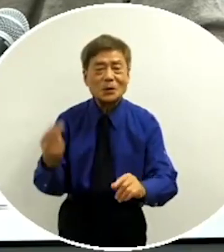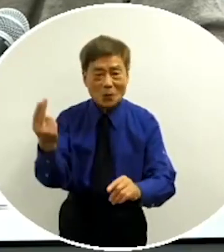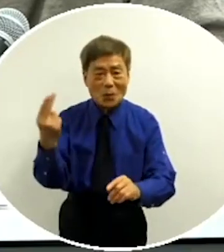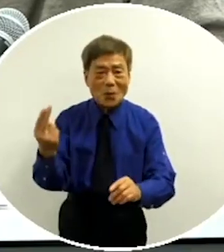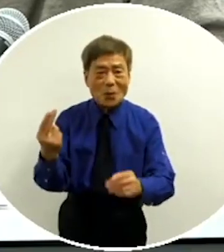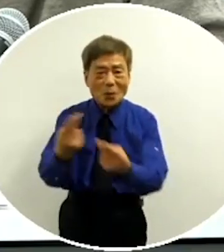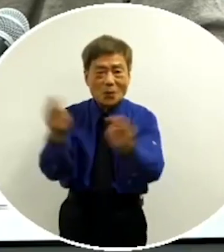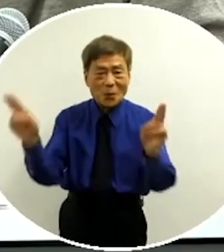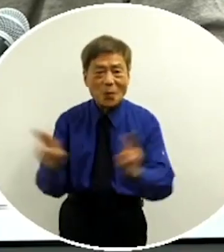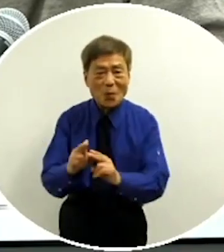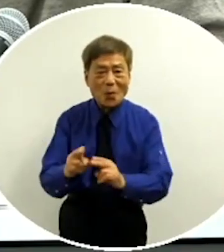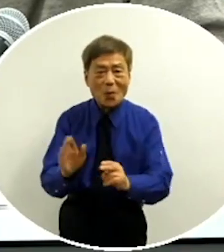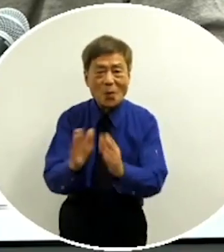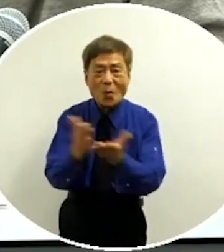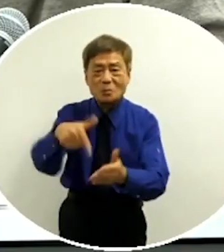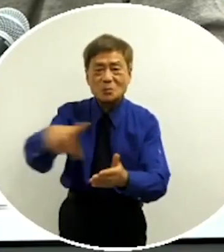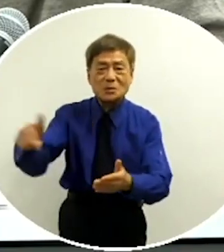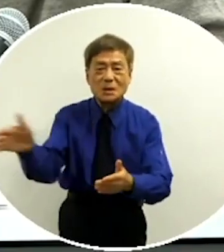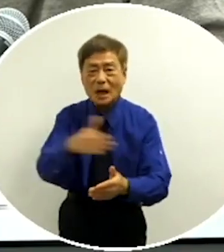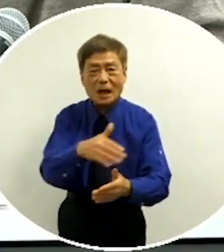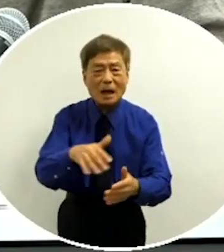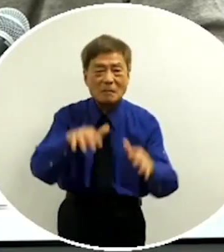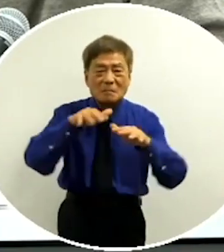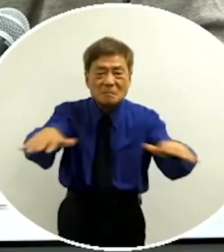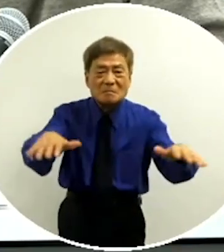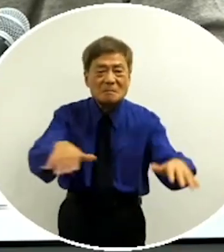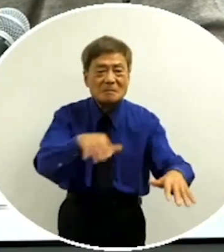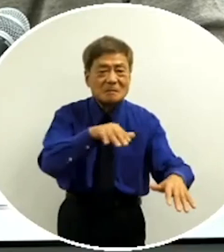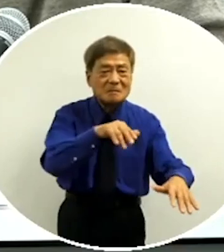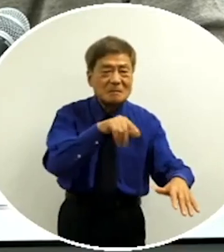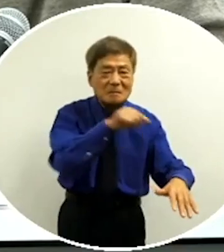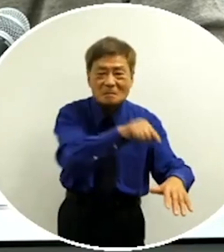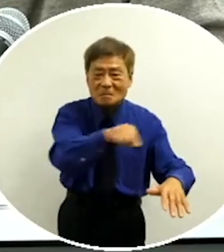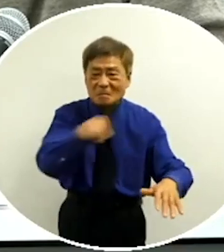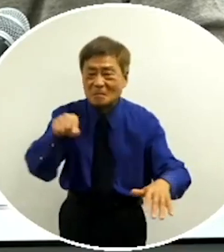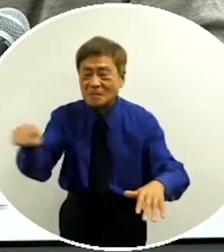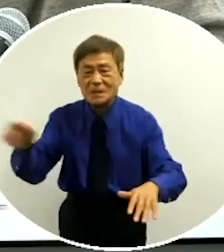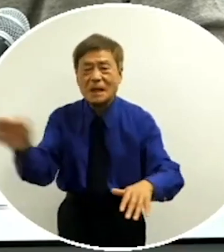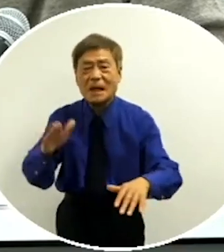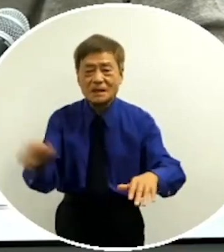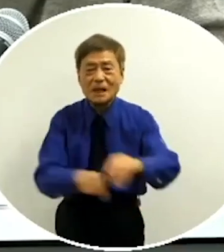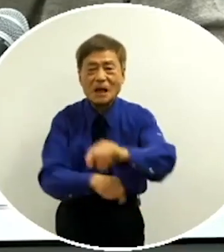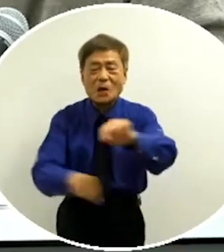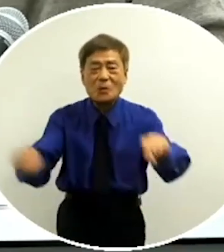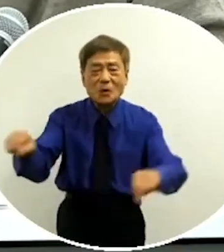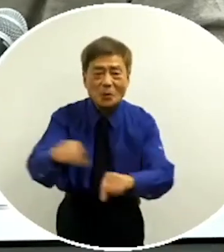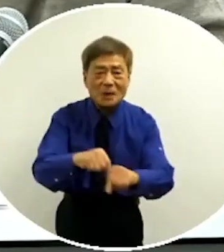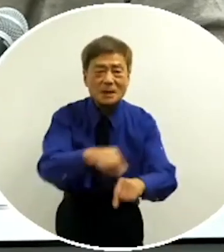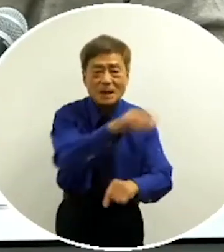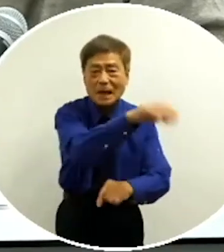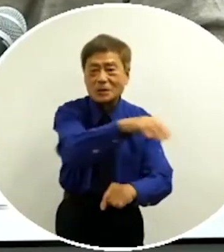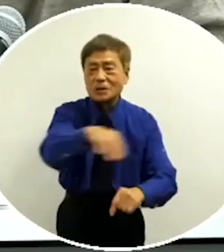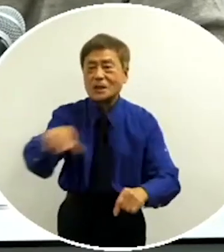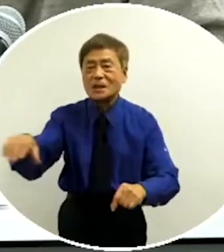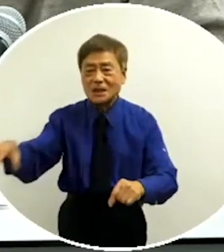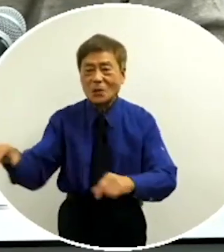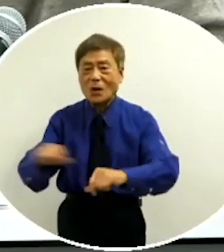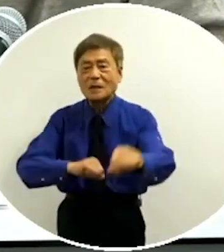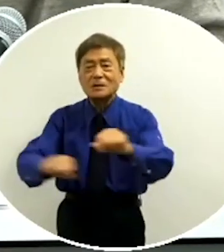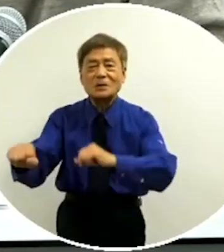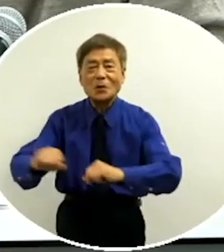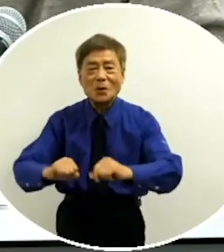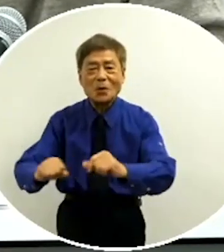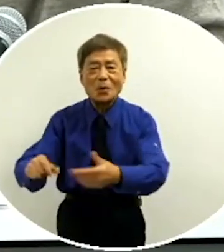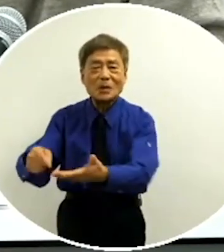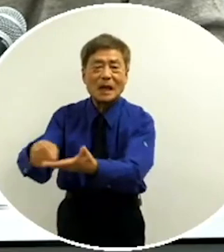地域課題で我々何を解決したいのかって言うものについて取り組んでいくということが一つ大事だと思いますそれともう一つなんですね